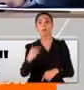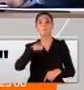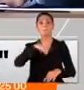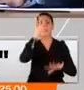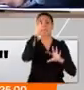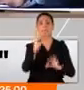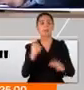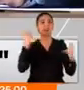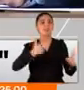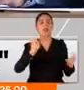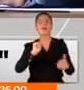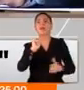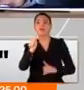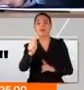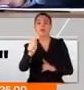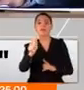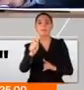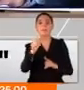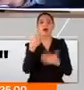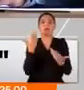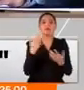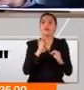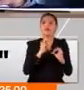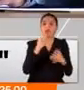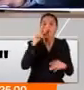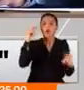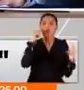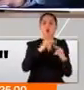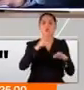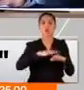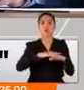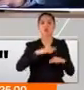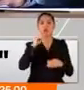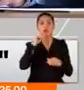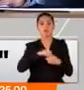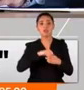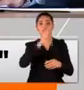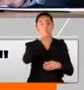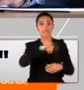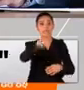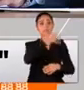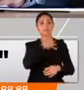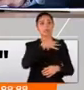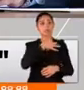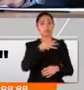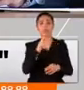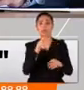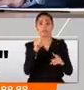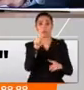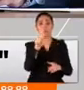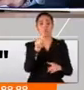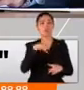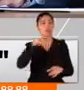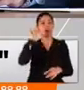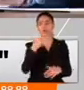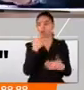kiminle, nerede, ne zaman, ne gibi görüşmeler yapacağımız için kimseden izin almak gibi bir